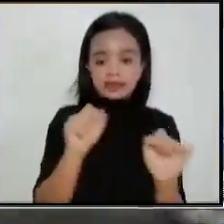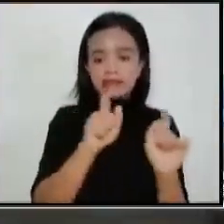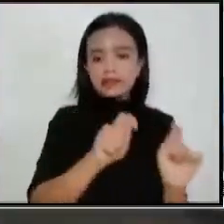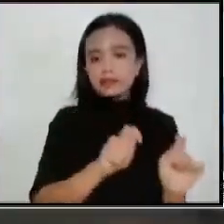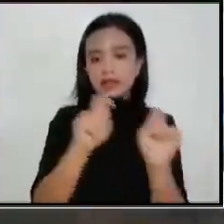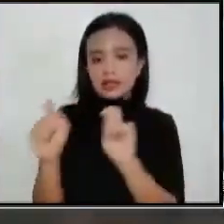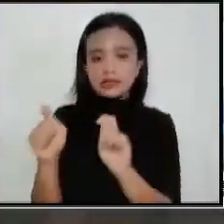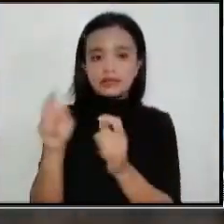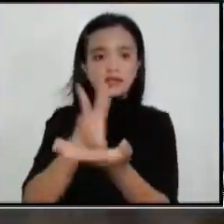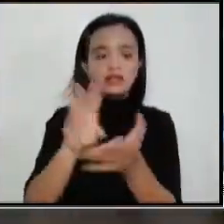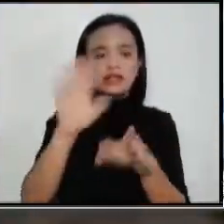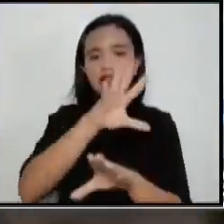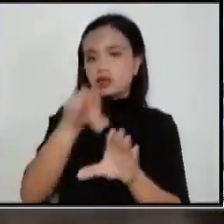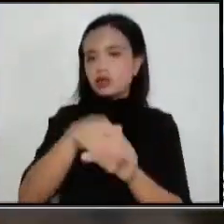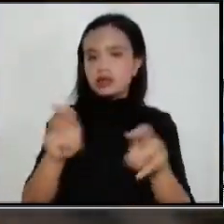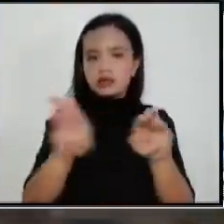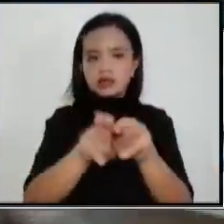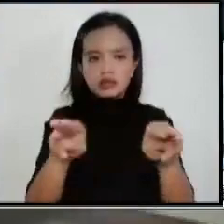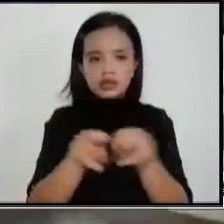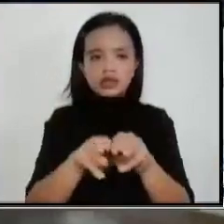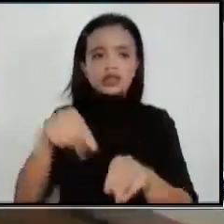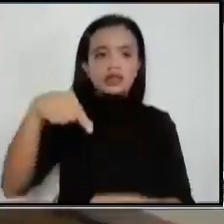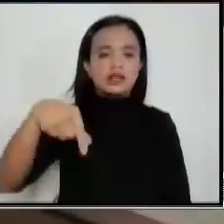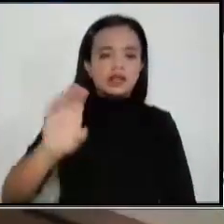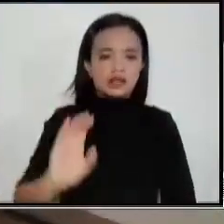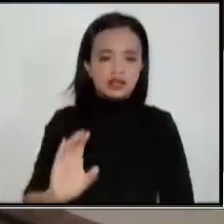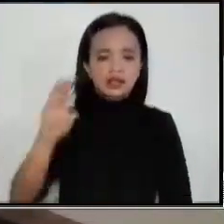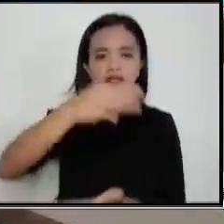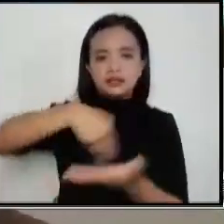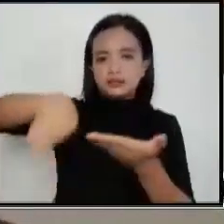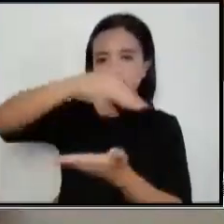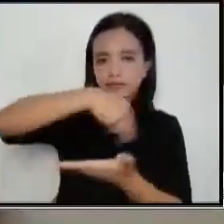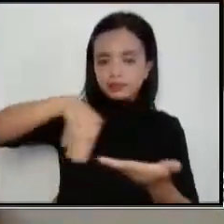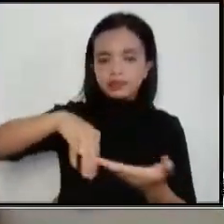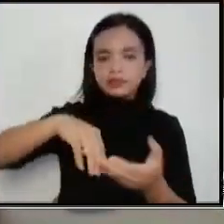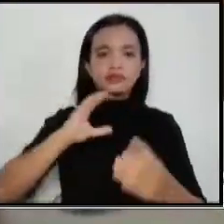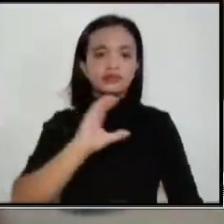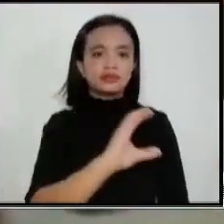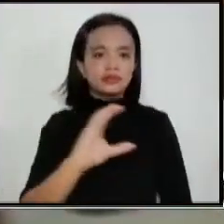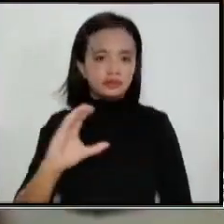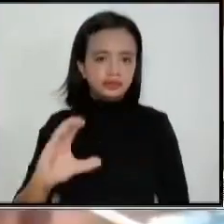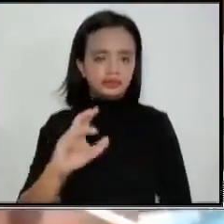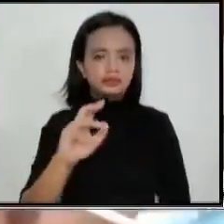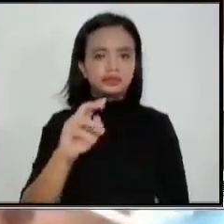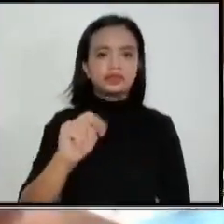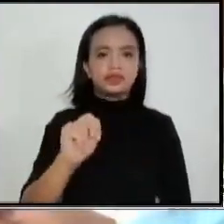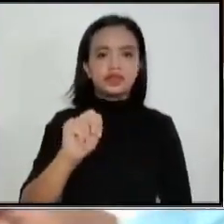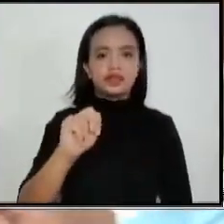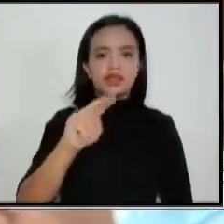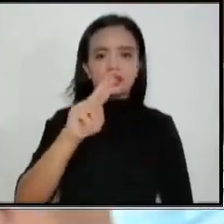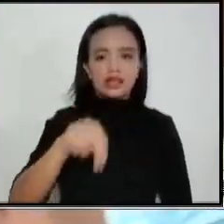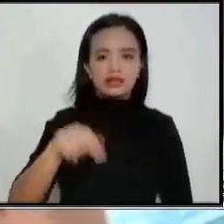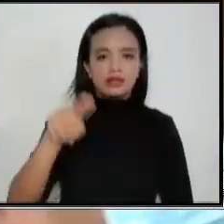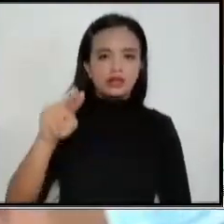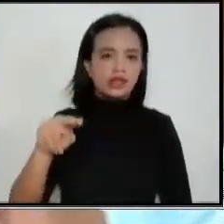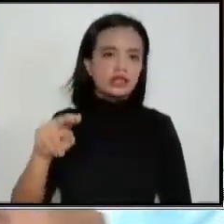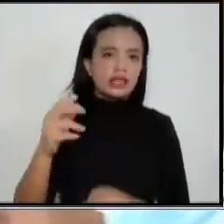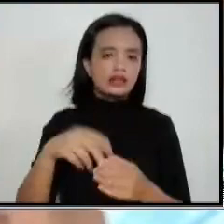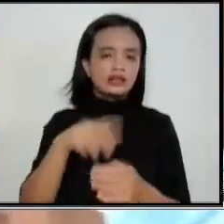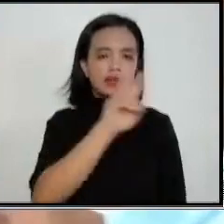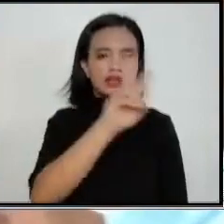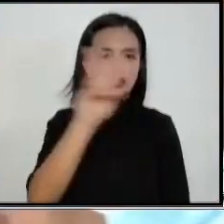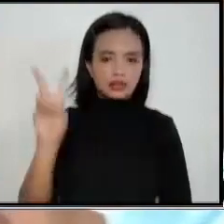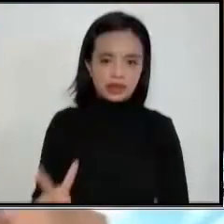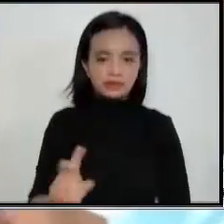Marikina, Quezon, Mandaluyong, Caloocan, Malabon, Navotas at Valenzuela. Para naman mas matiyak pa